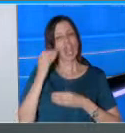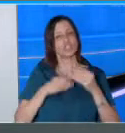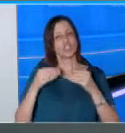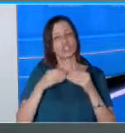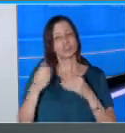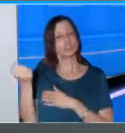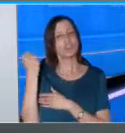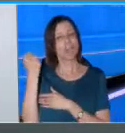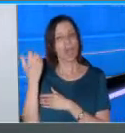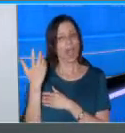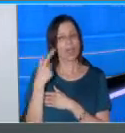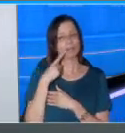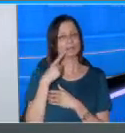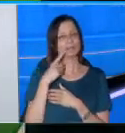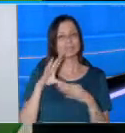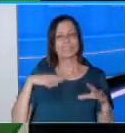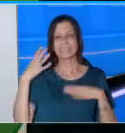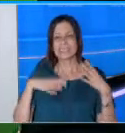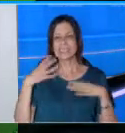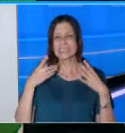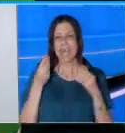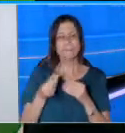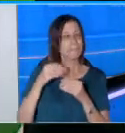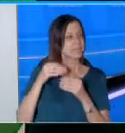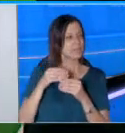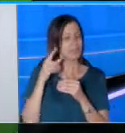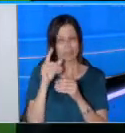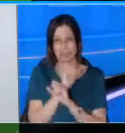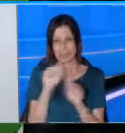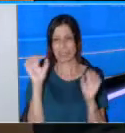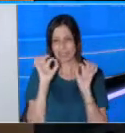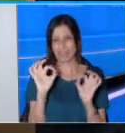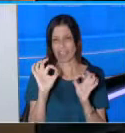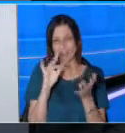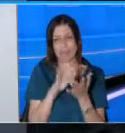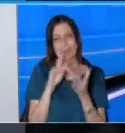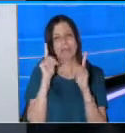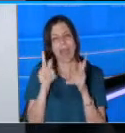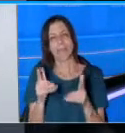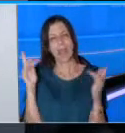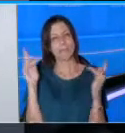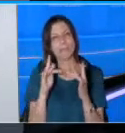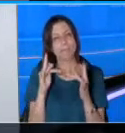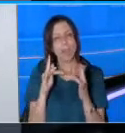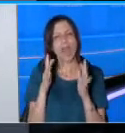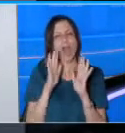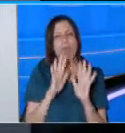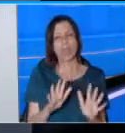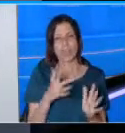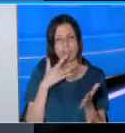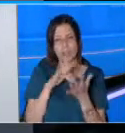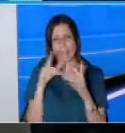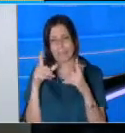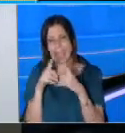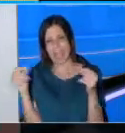לגיטימציה לשימוש. כן, זה מצטבר, צריך לומר שהוא מתפוצץ, דווקא שאנחנו נמצאים במלחמה מול האויב שנמצא בעזה, אז זה פתאום יוצא,